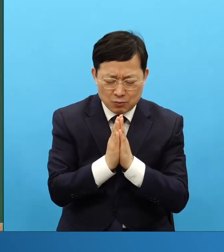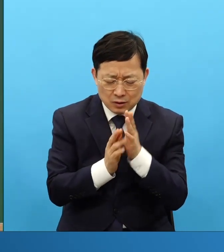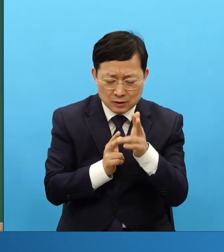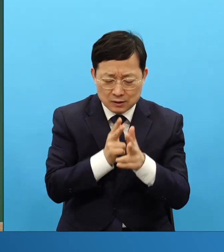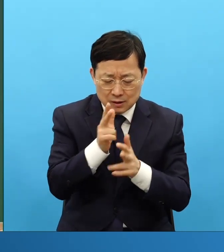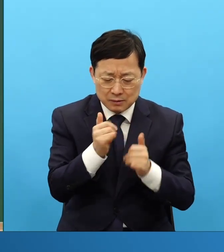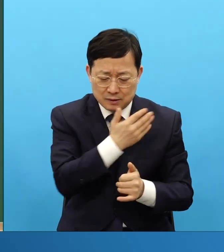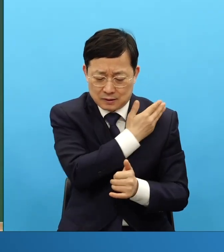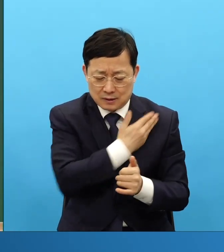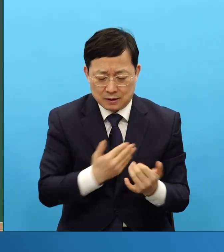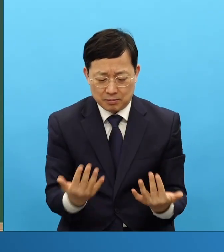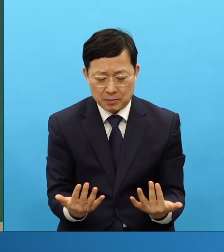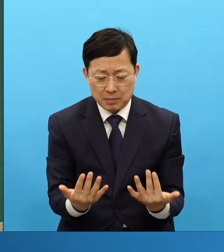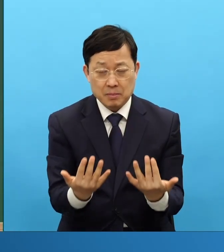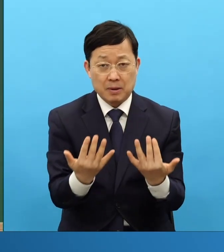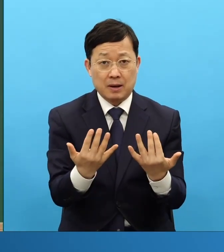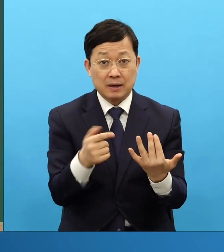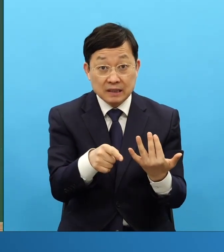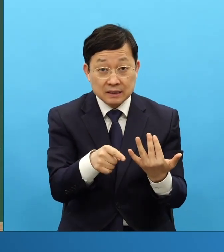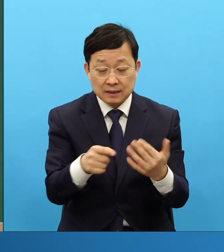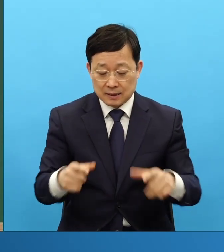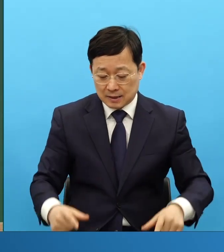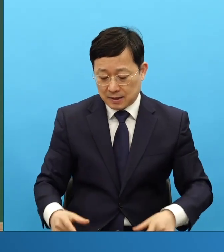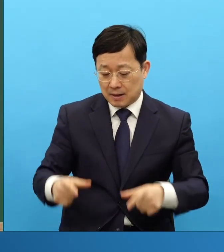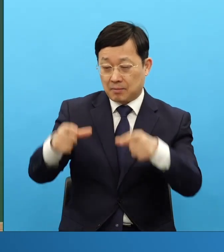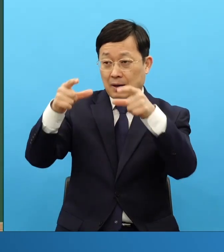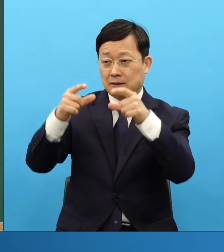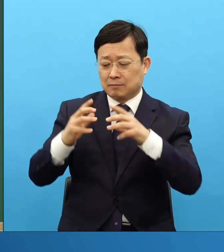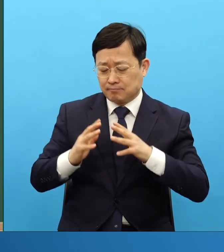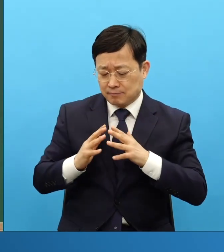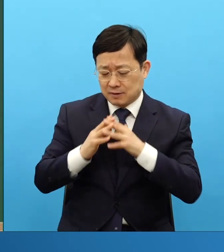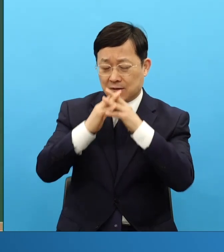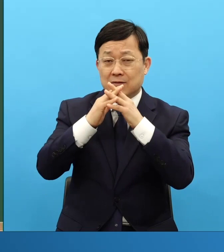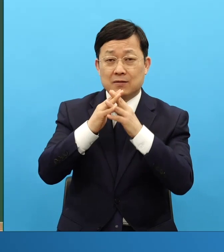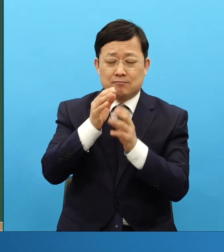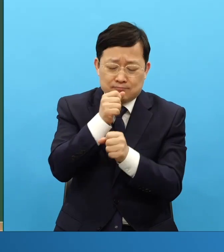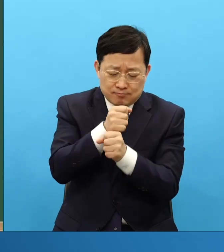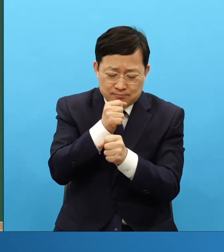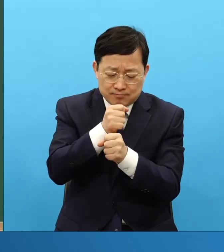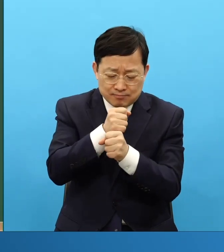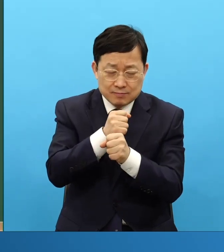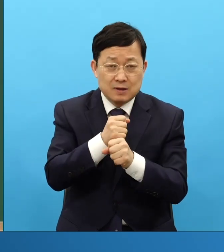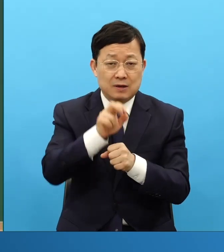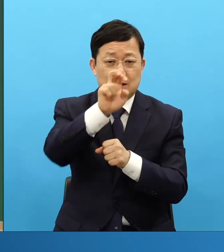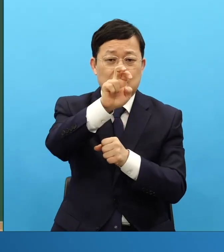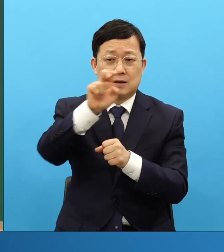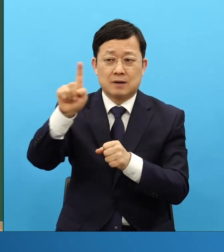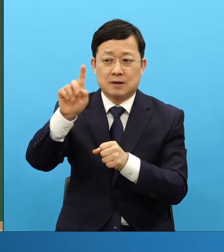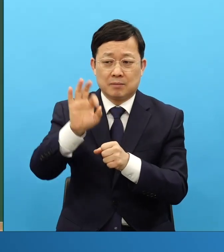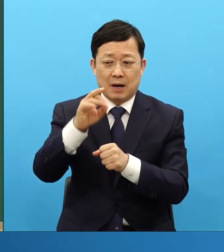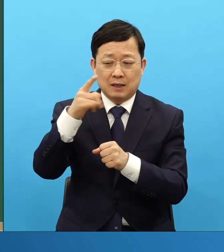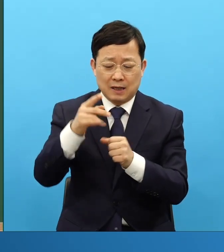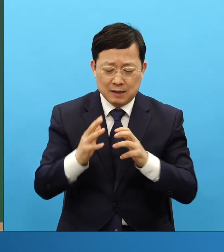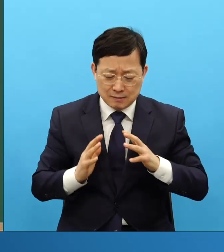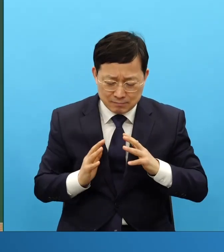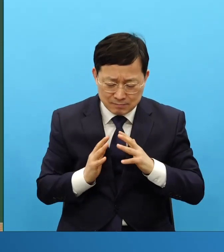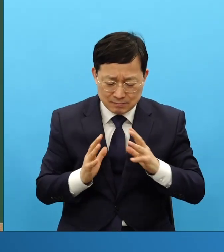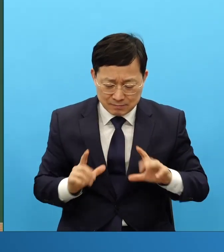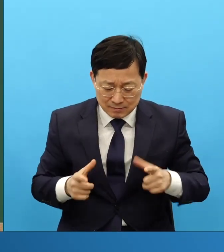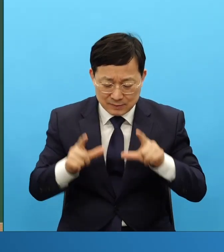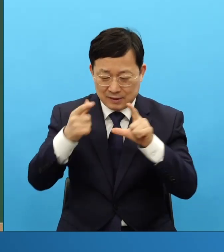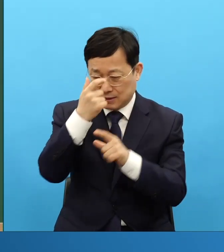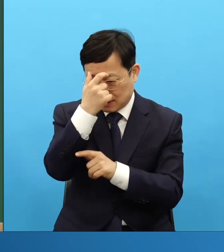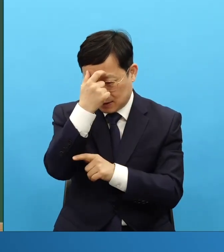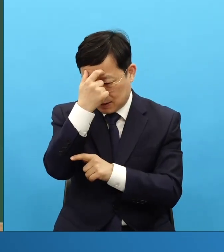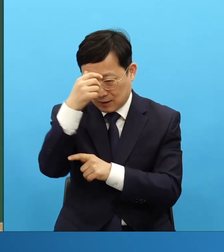망대를 만드셔야 돼요. And so business people, you must build this kind of bargain. 이제부터 산업인들이 망대를 만들어야 돼요. And so starting now, our business people, you must build this